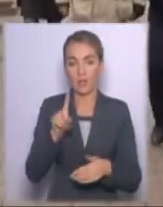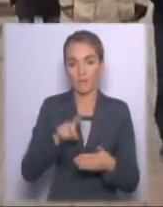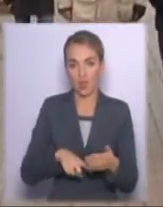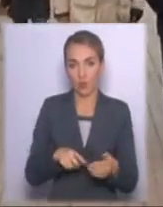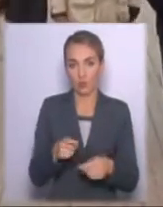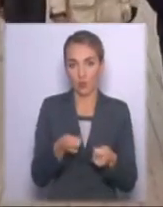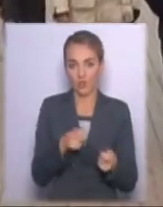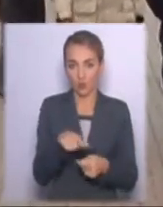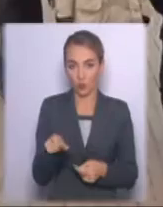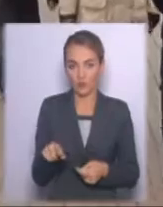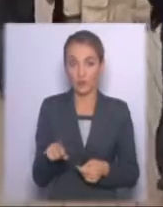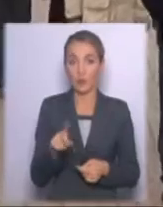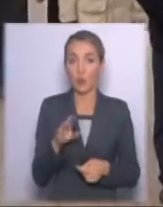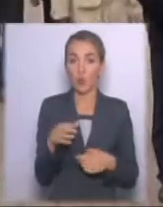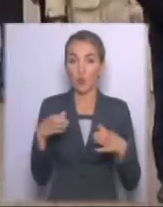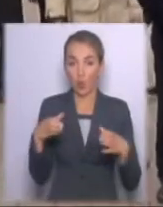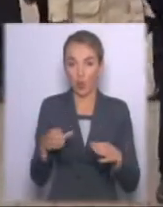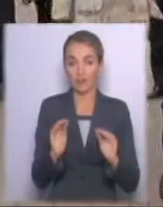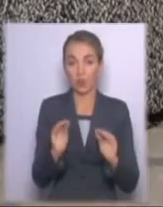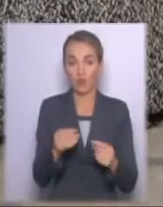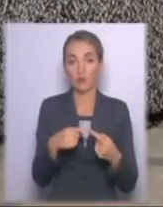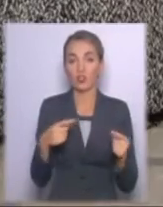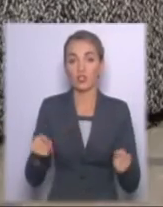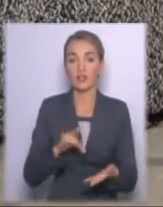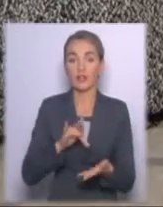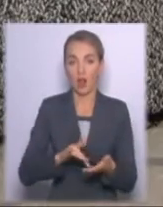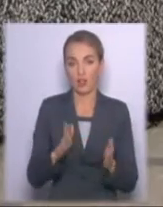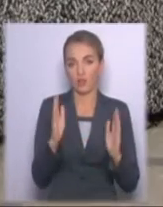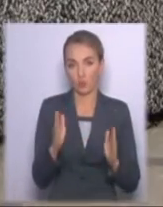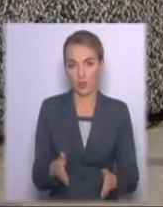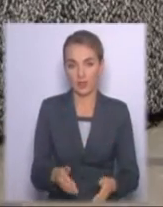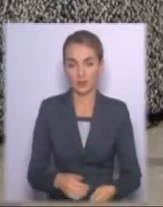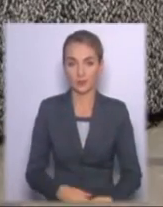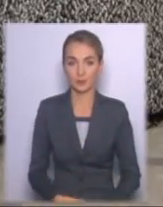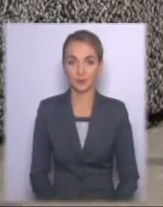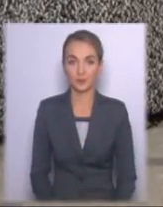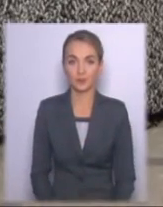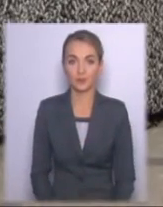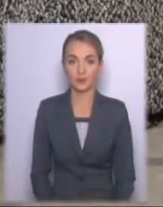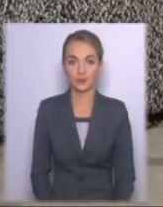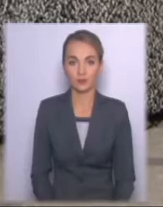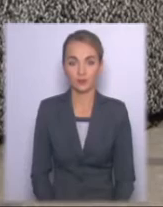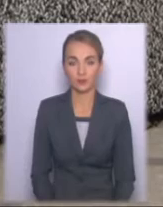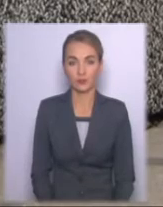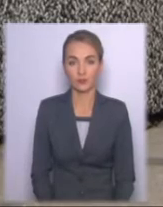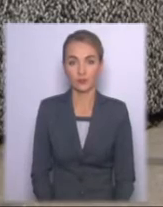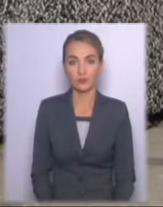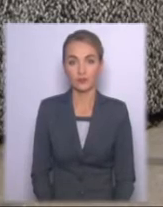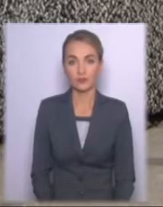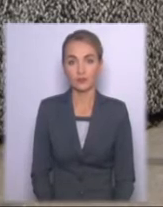посадовці. Тим паче, що боларди встановлять і по інших центральних вулицях. Світлана Жайронок, В'ячеслав Медичанський, телеканал